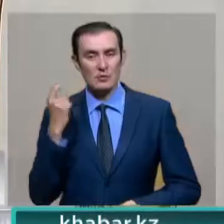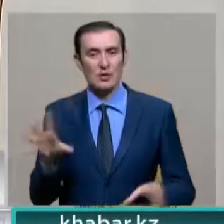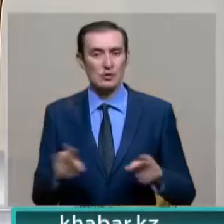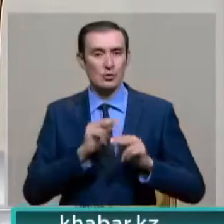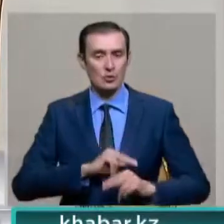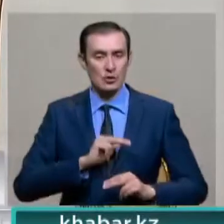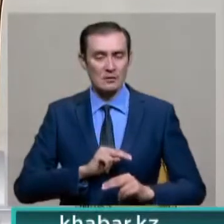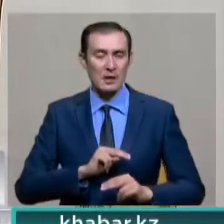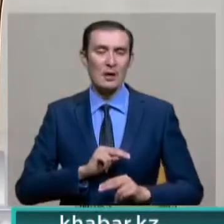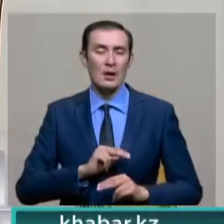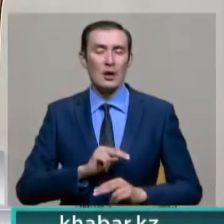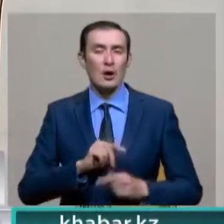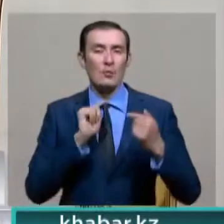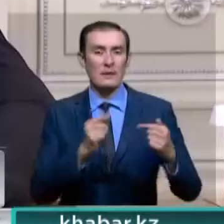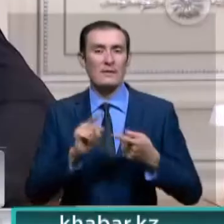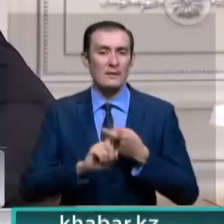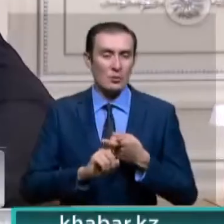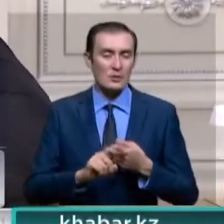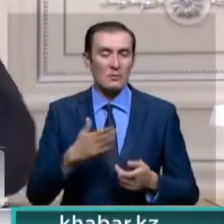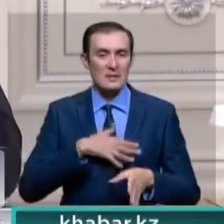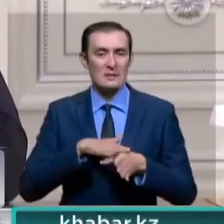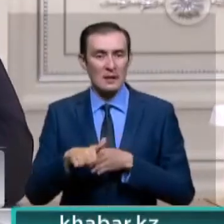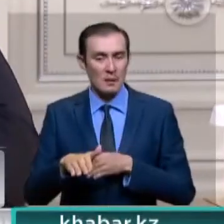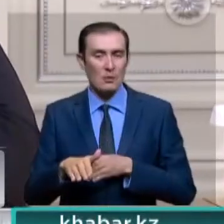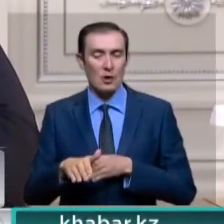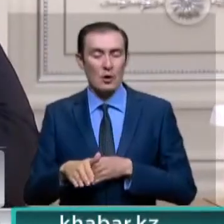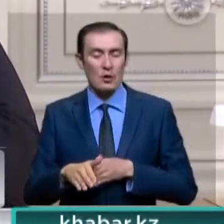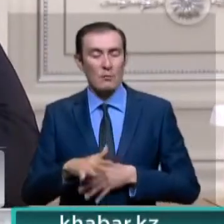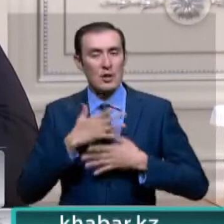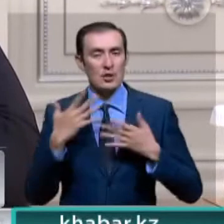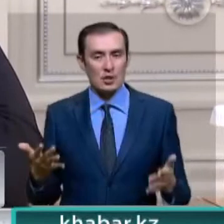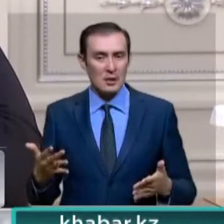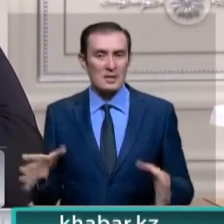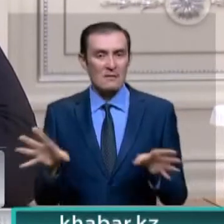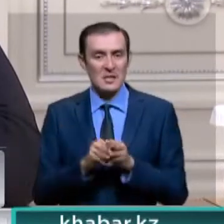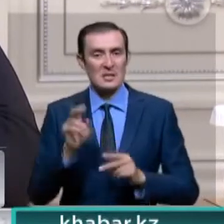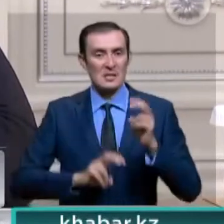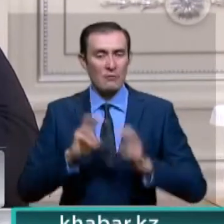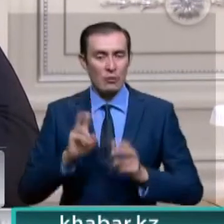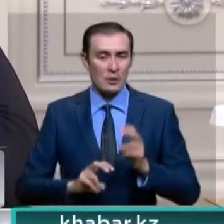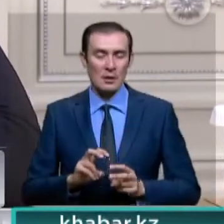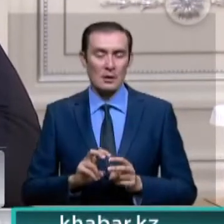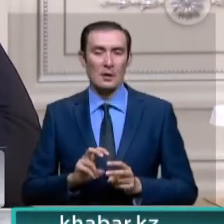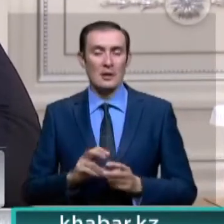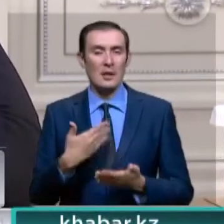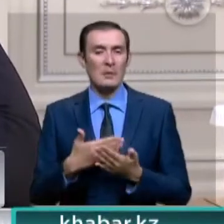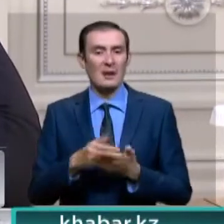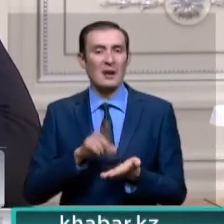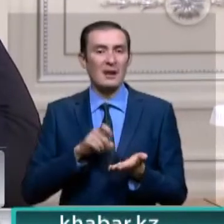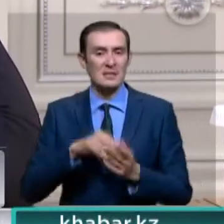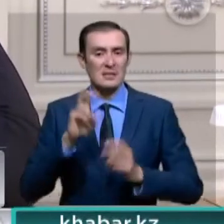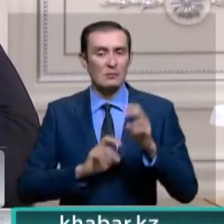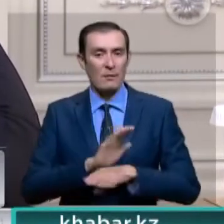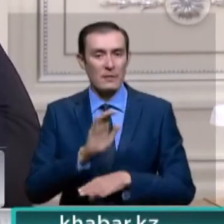сотрудничество. По коронавирусной инфекции мы делаем достаточно большие совместные заводы. Ну, говоря о Карагандинском заводе